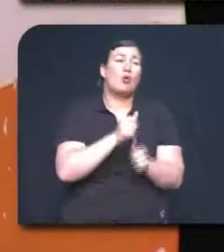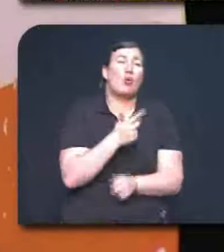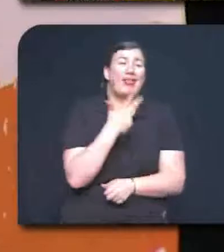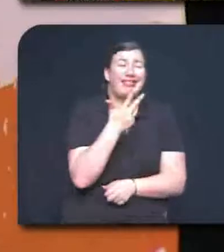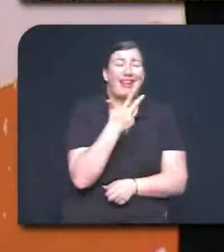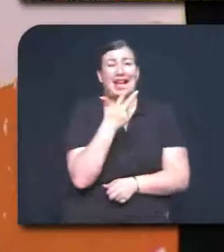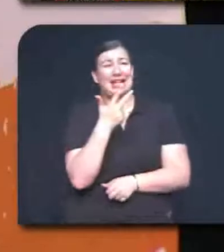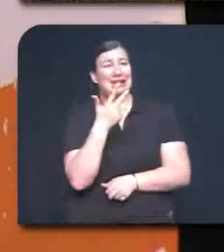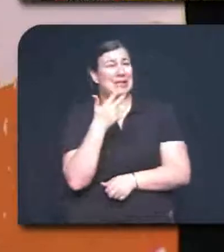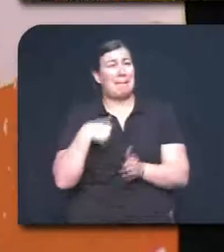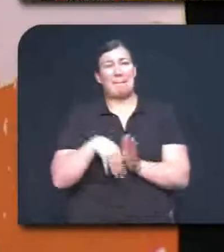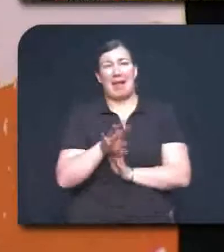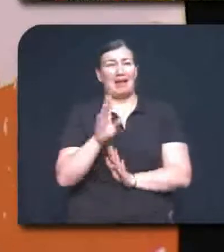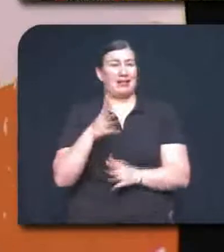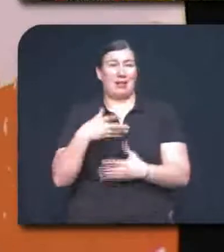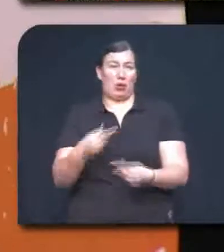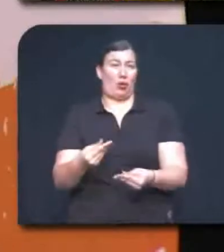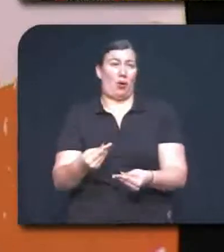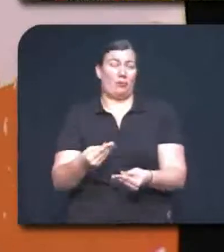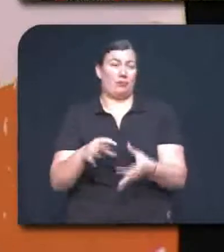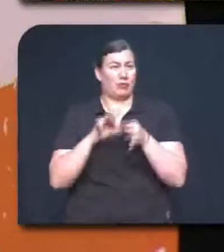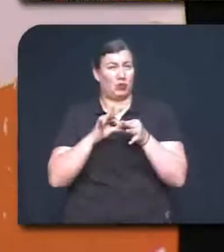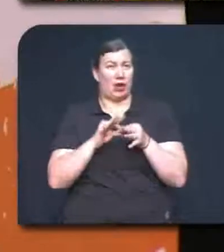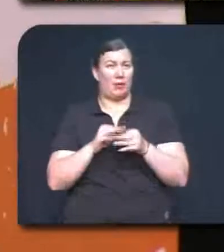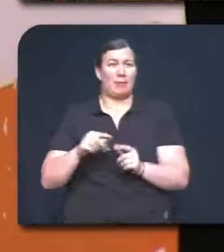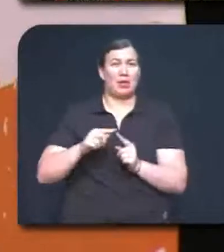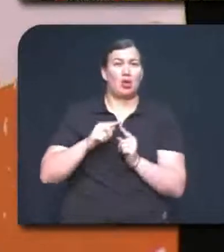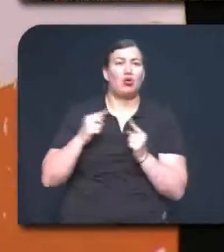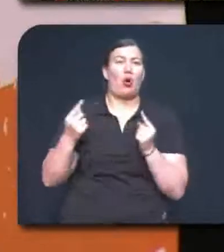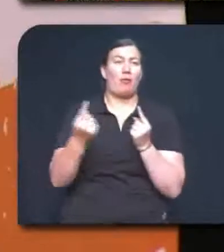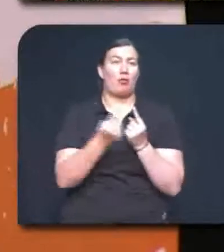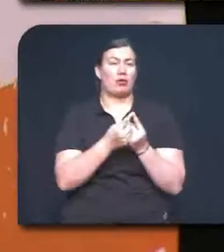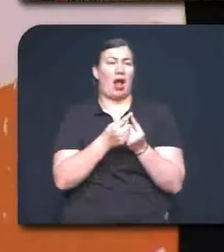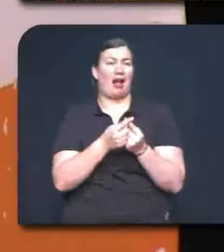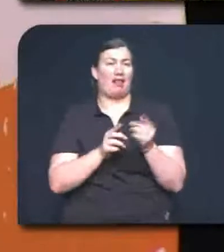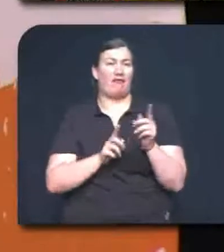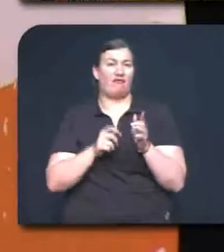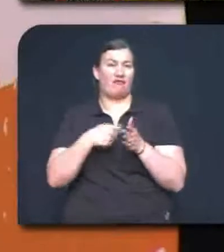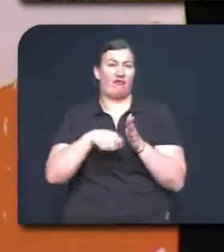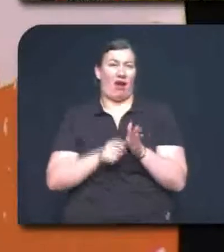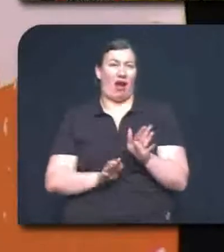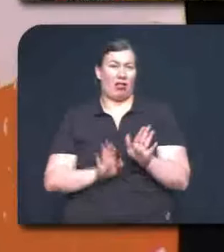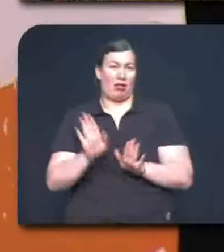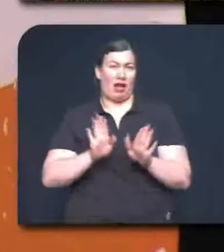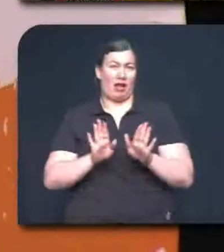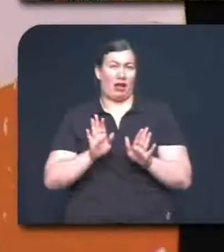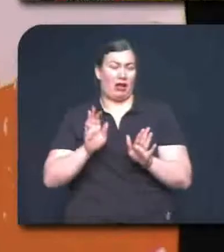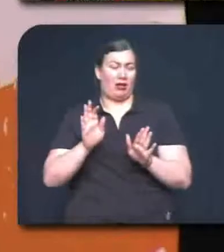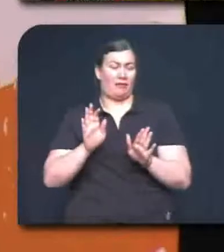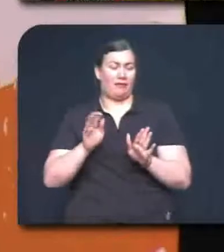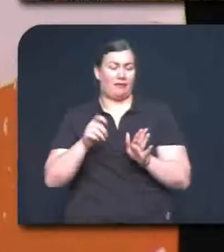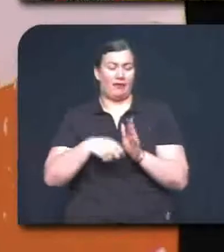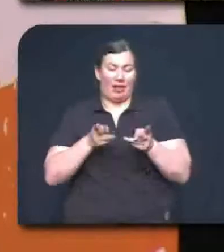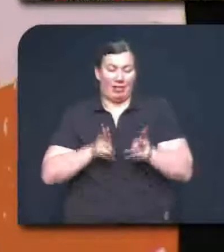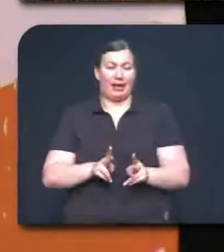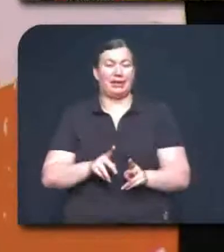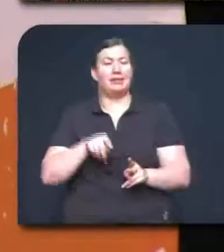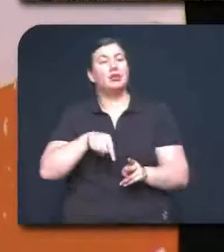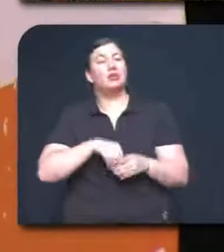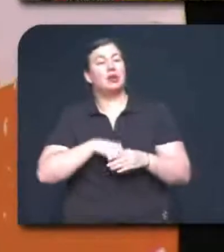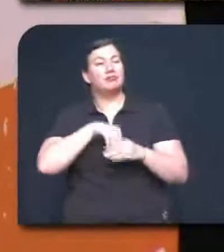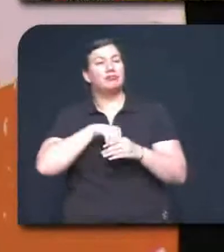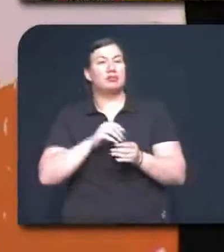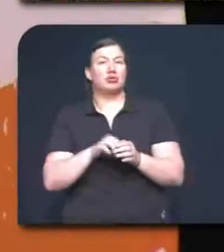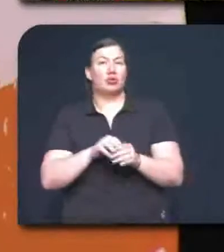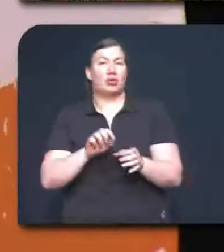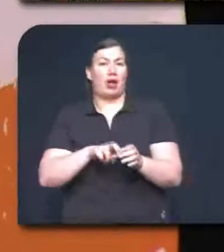also das zum kommunalen Wahlrecht ähm da haben wir jetzt allerdings die Fristen die wir im Liquid noch drin haben herausgenommen weil wir dachten es ist